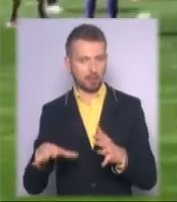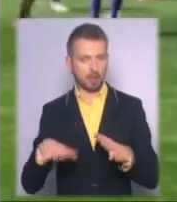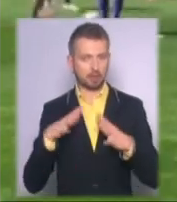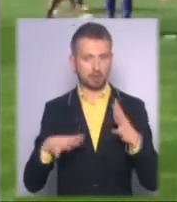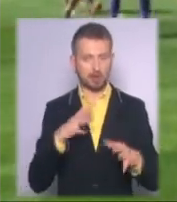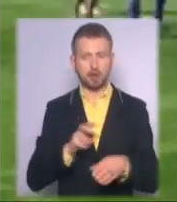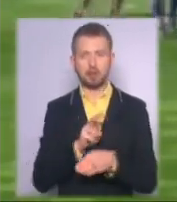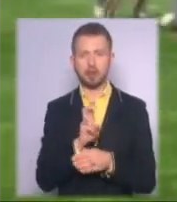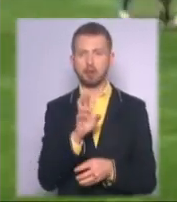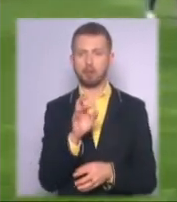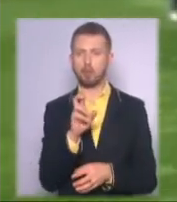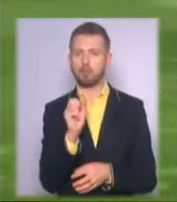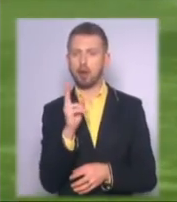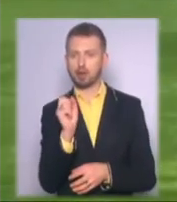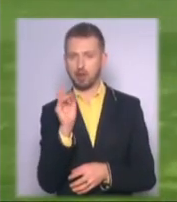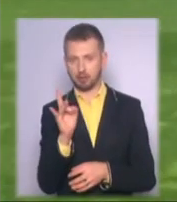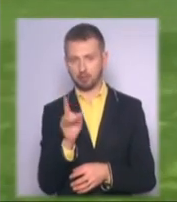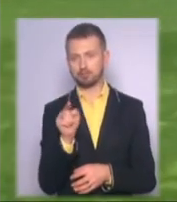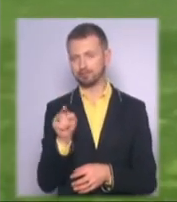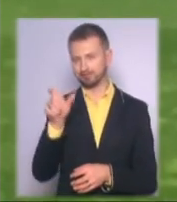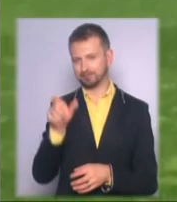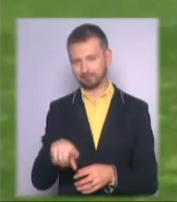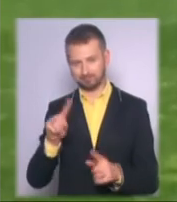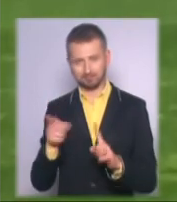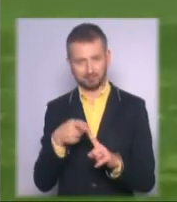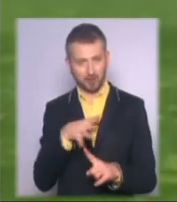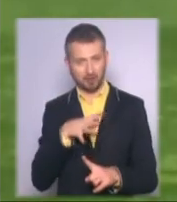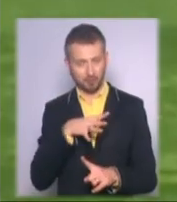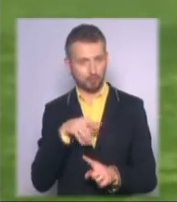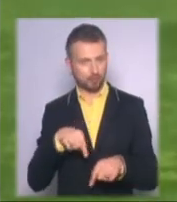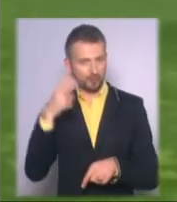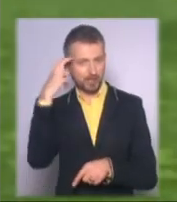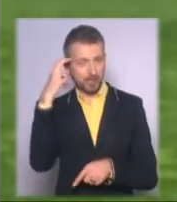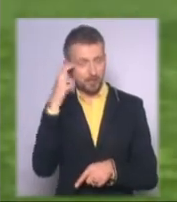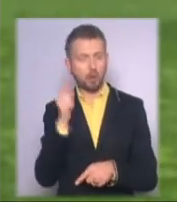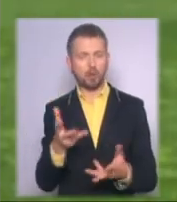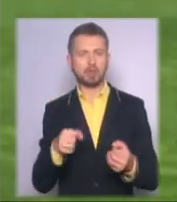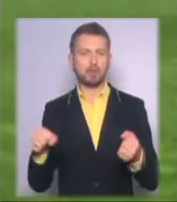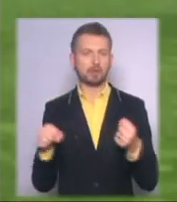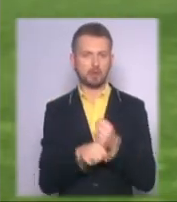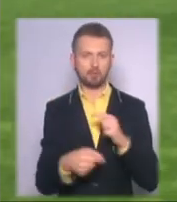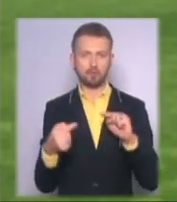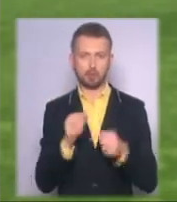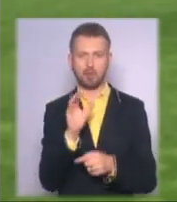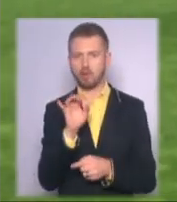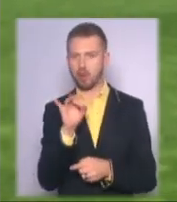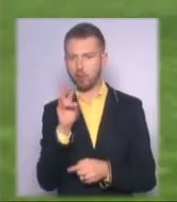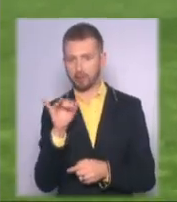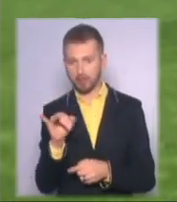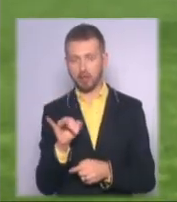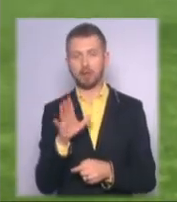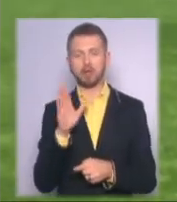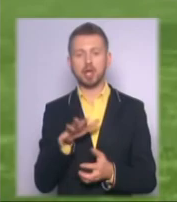Кума Бабакар. Автор голу у ворота «Динамо» отримав травму у 31-му турі серії А у грі проти «Верони». Відзначимо, що у